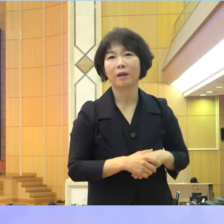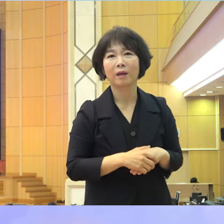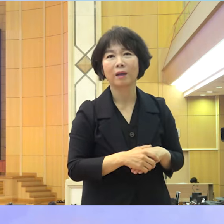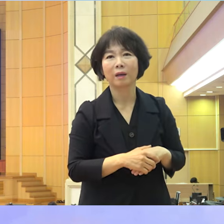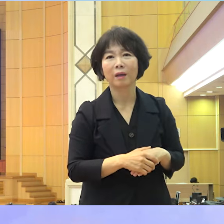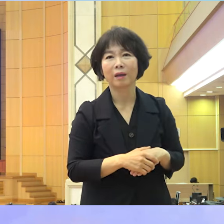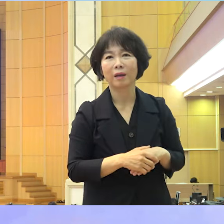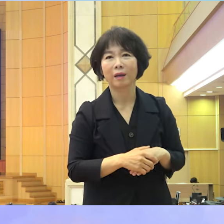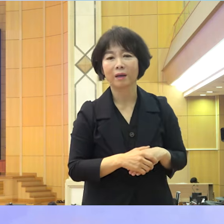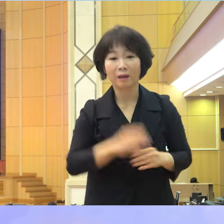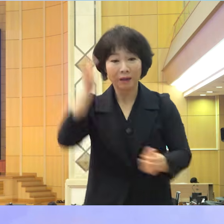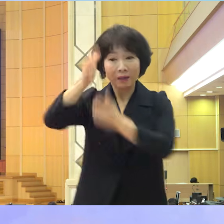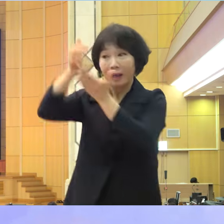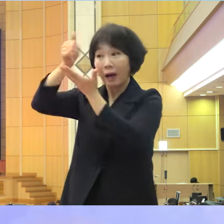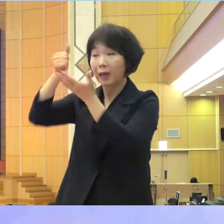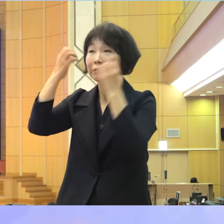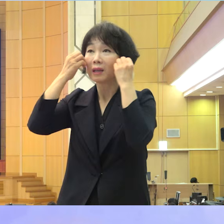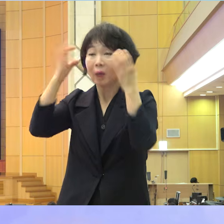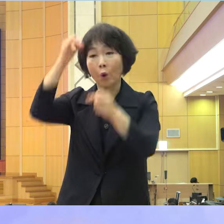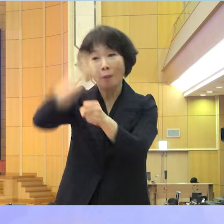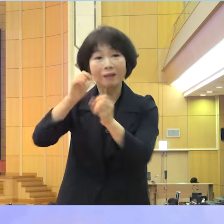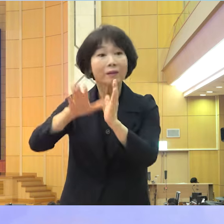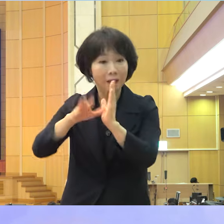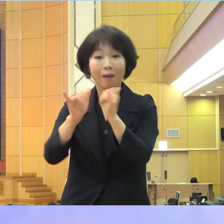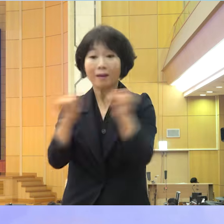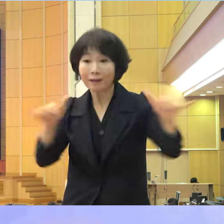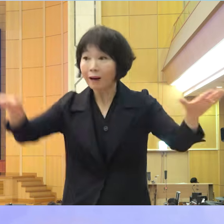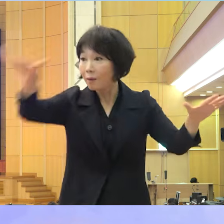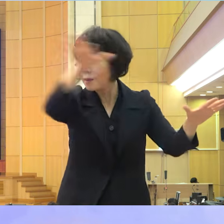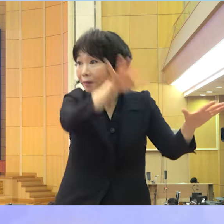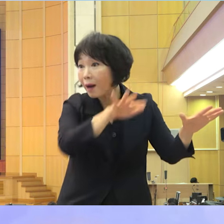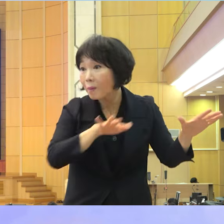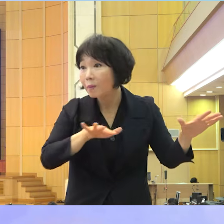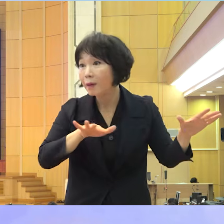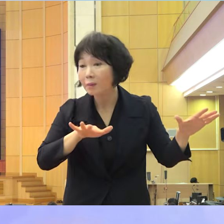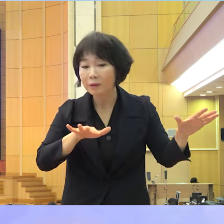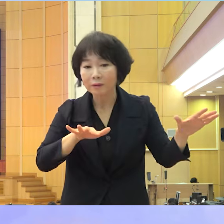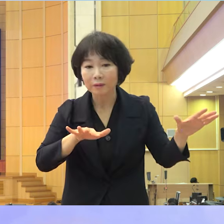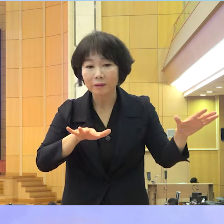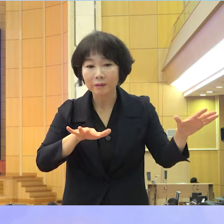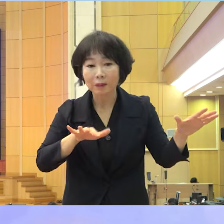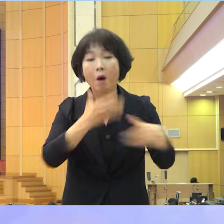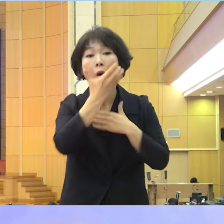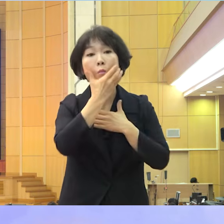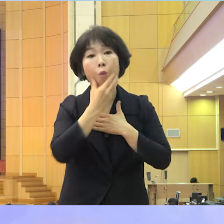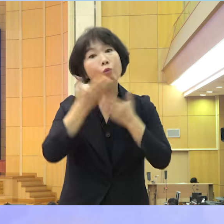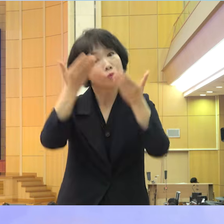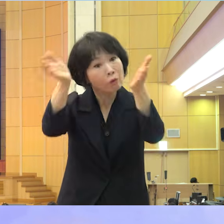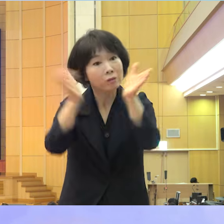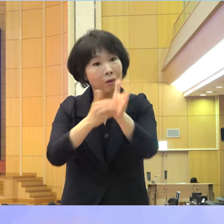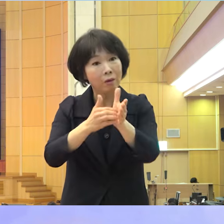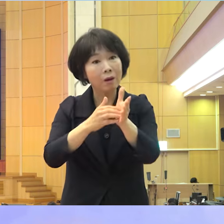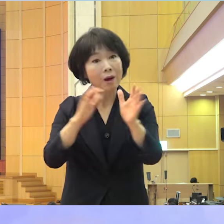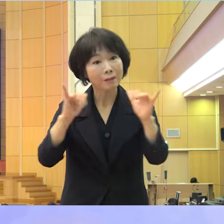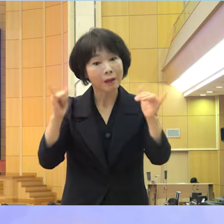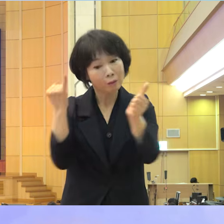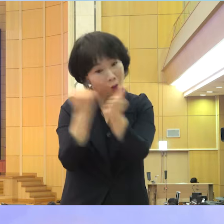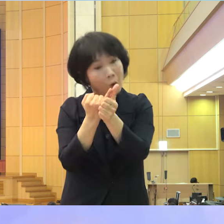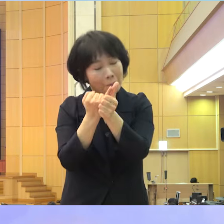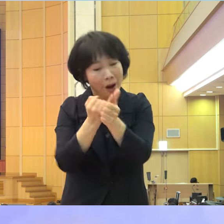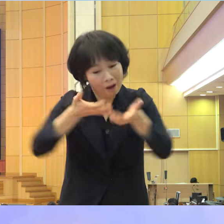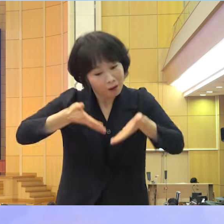하나님께서 창조할 때 사람은 복을 주셔서 생육,